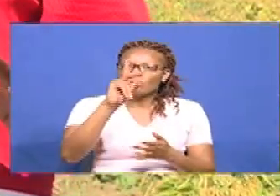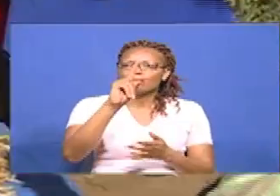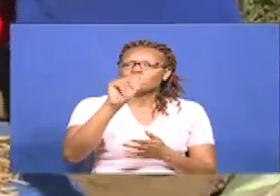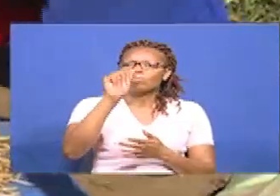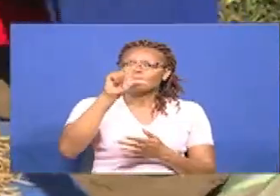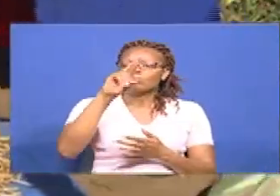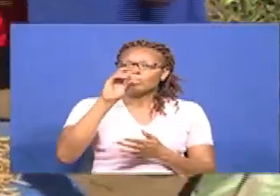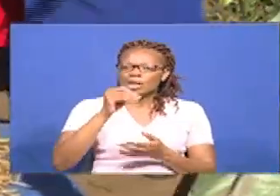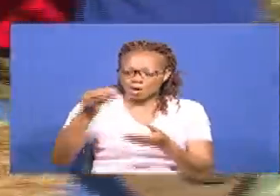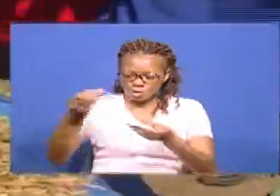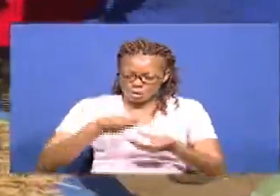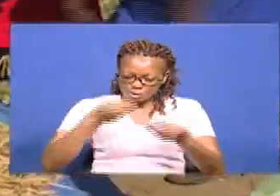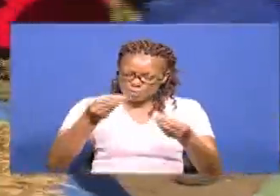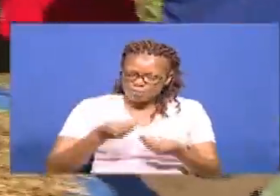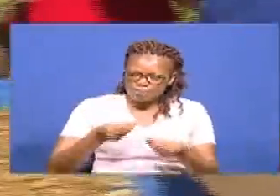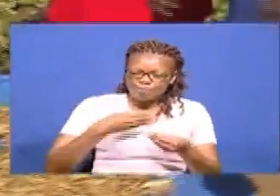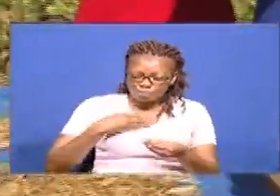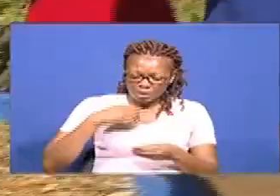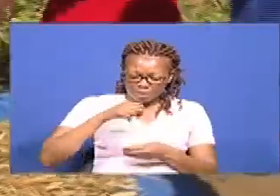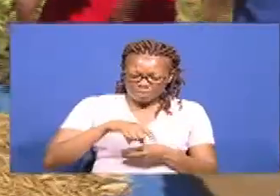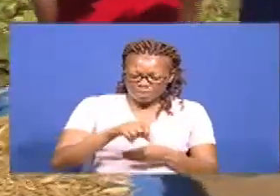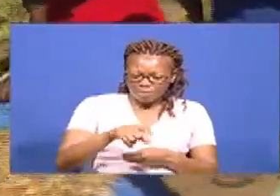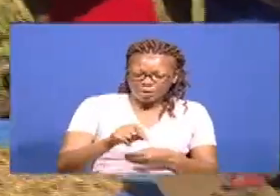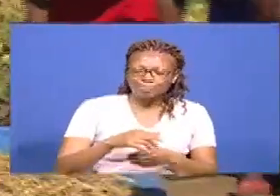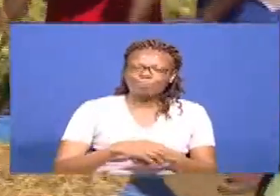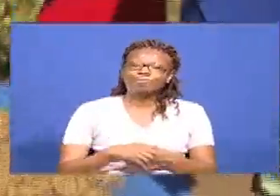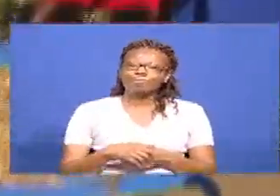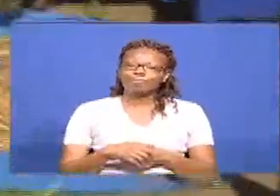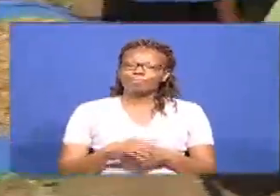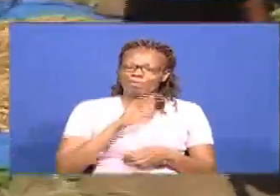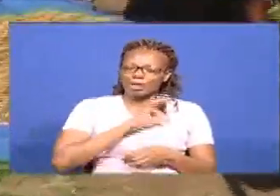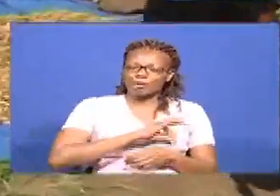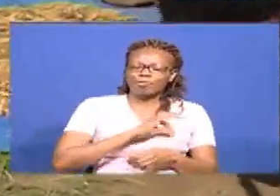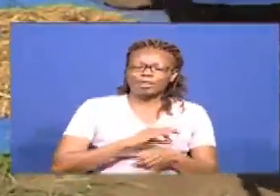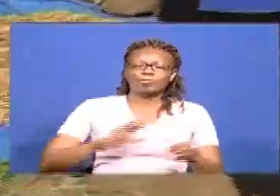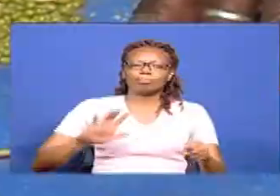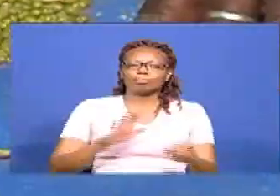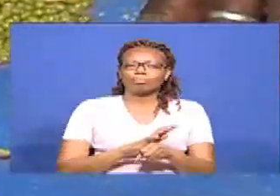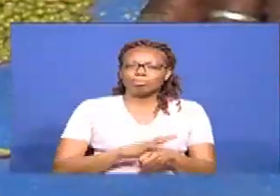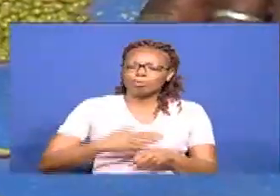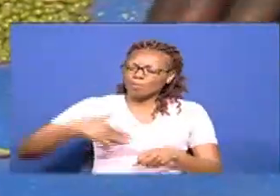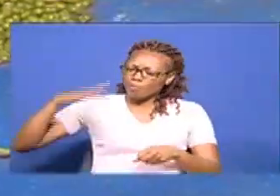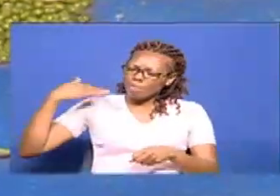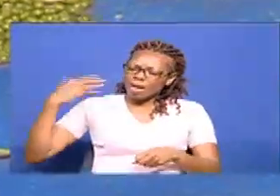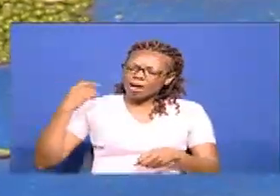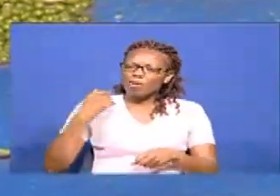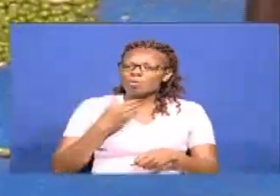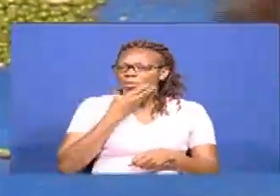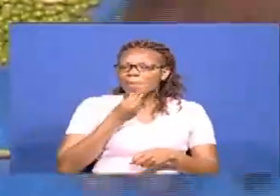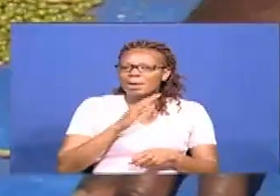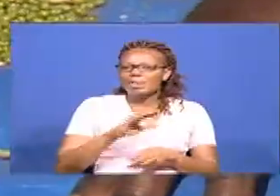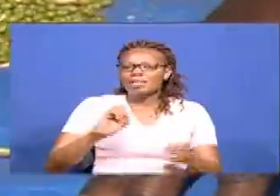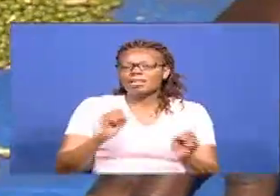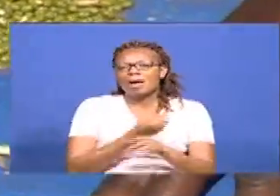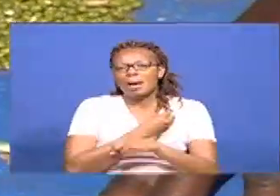nikaipanda. Faida za dengu ni kochokocho. Hapo mbeleni bwana Mtune hangeweza kuikimu mahitaji ya familia